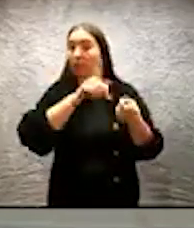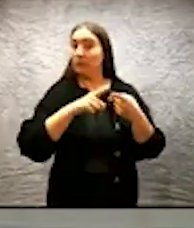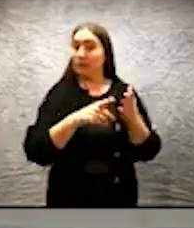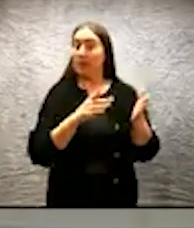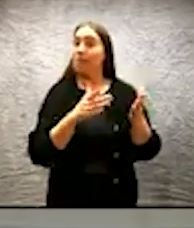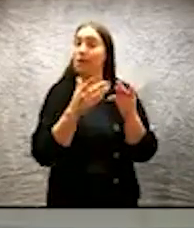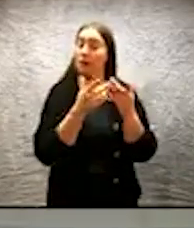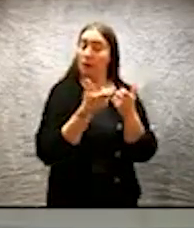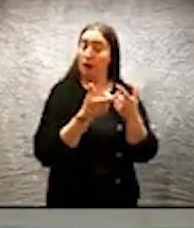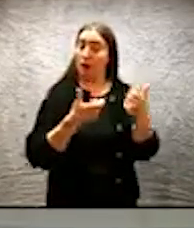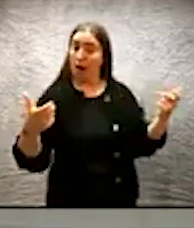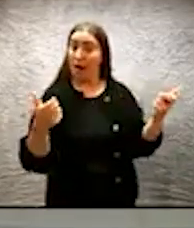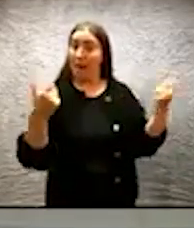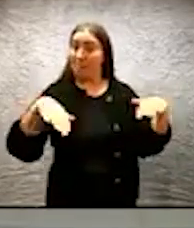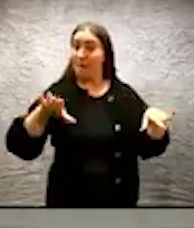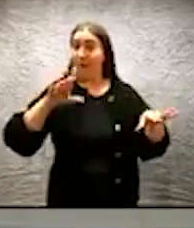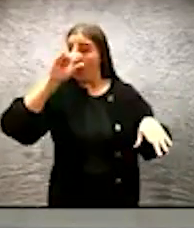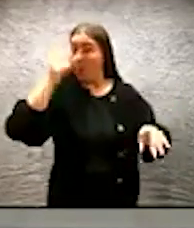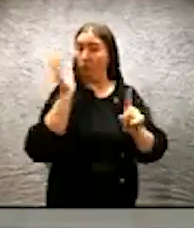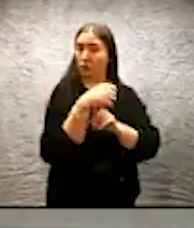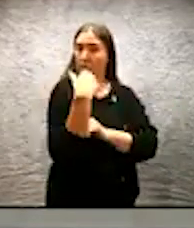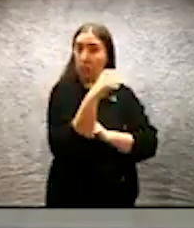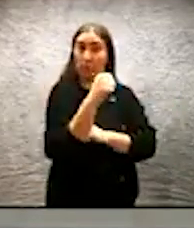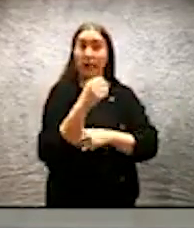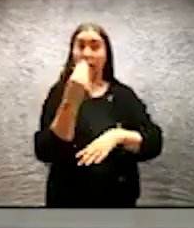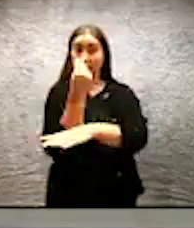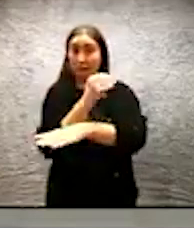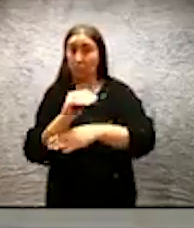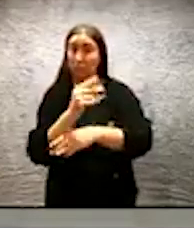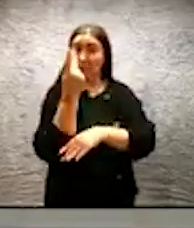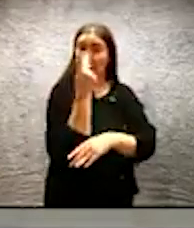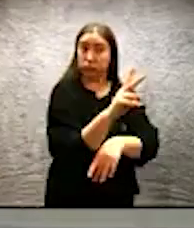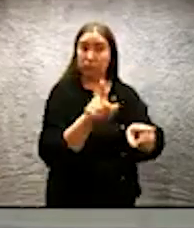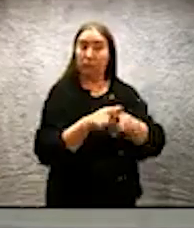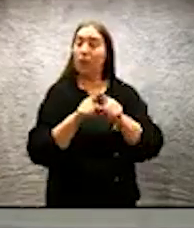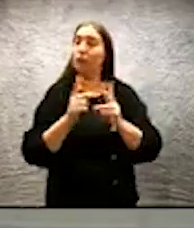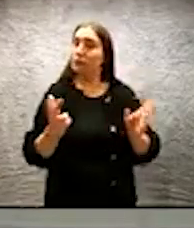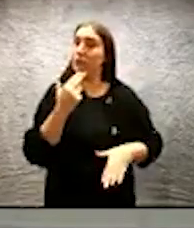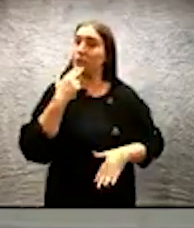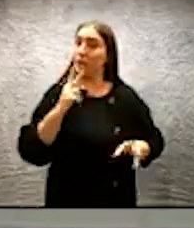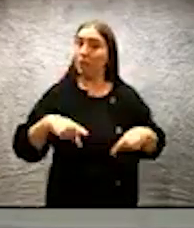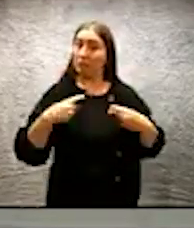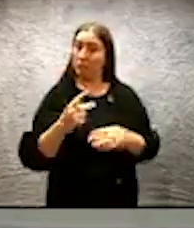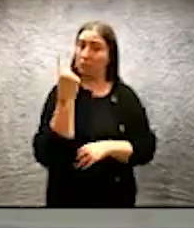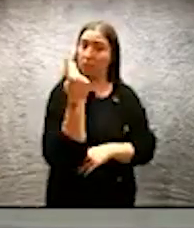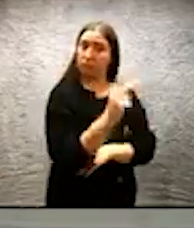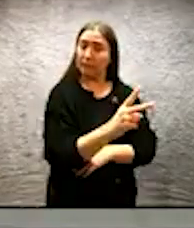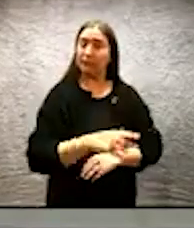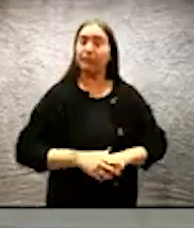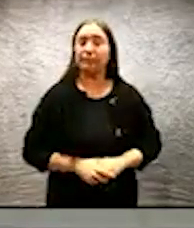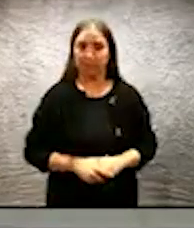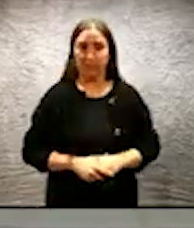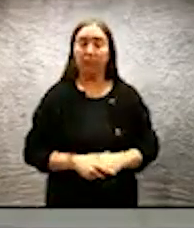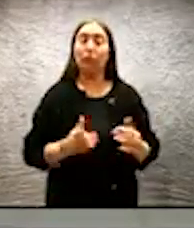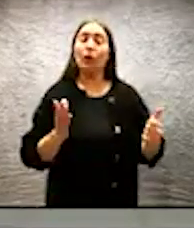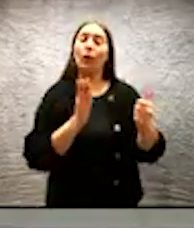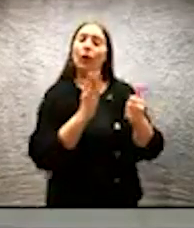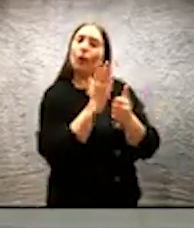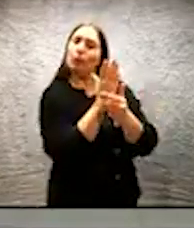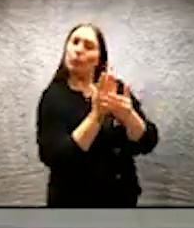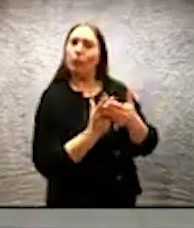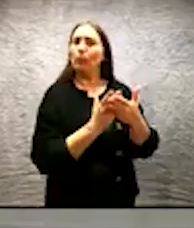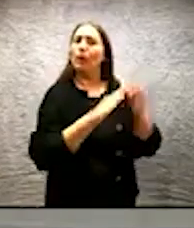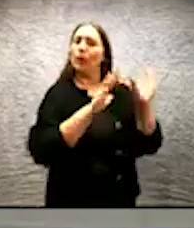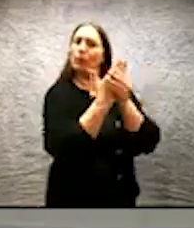ambition, votre sécurité et votre qualité de vie. Nos premières délibérations porteront sur des